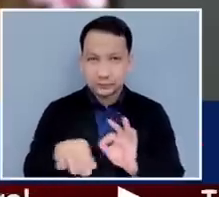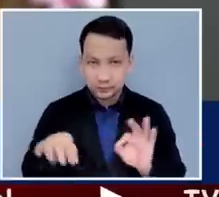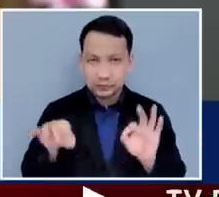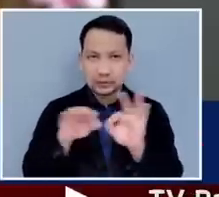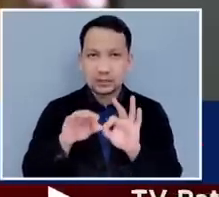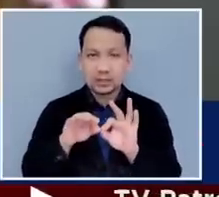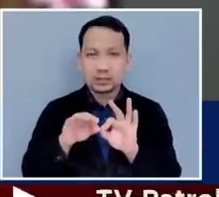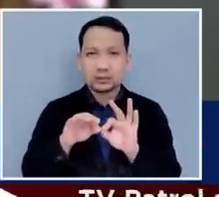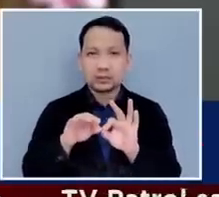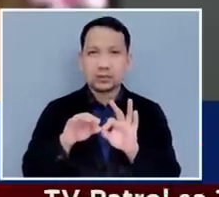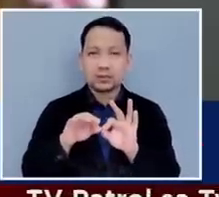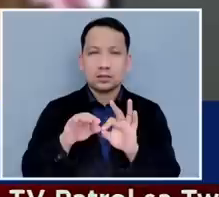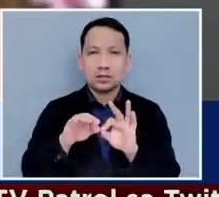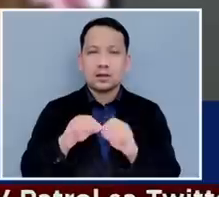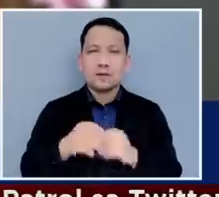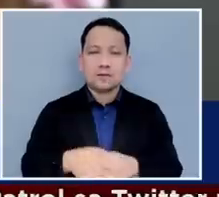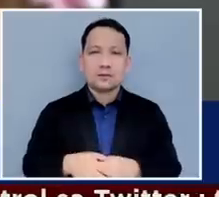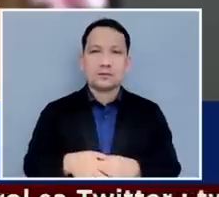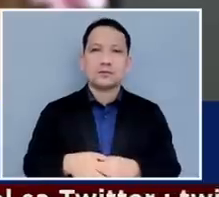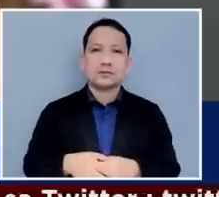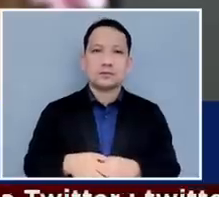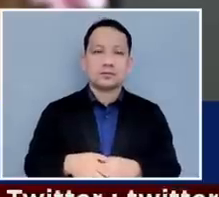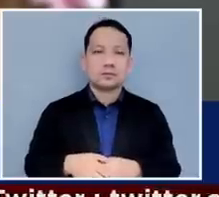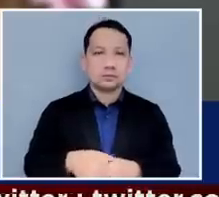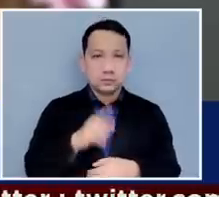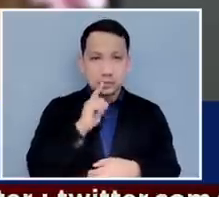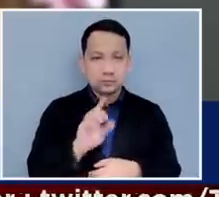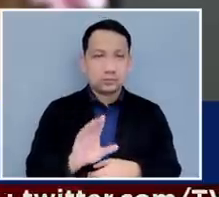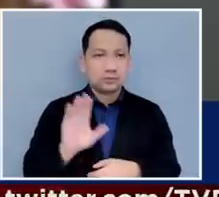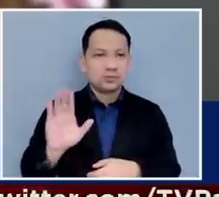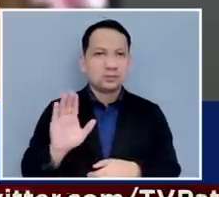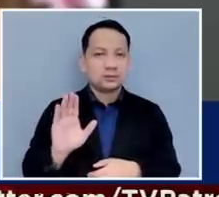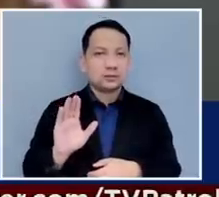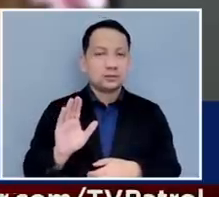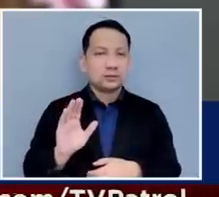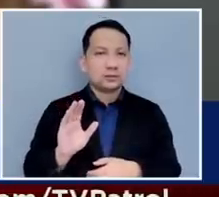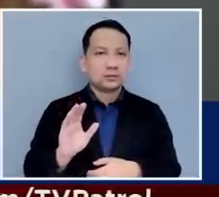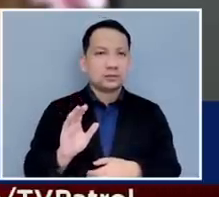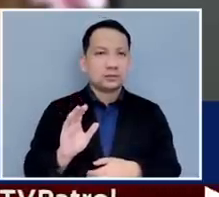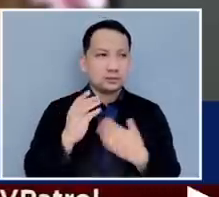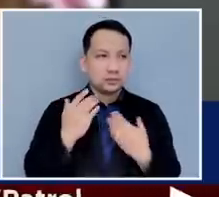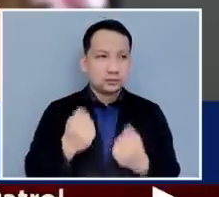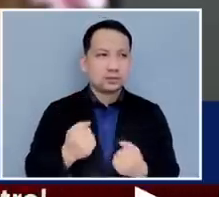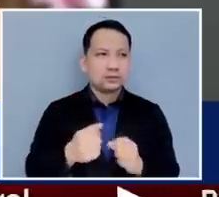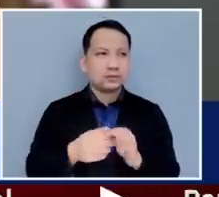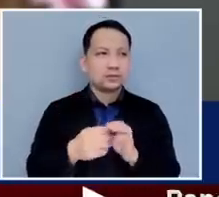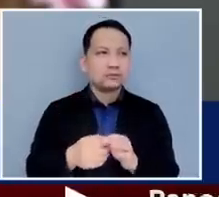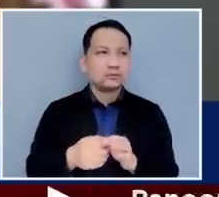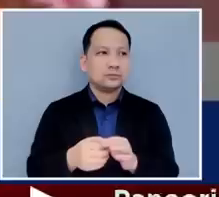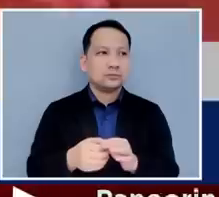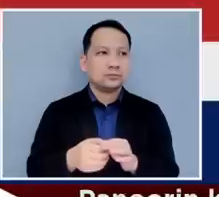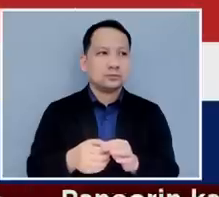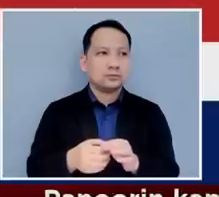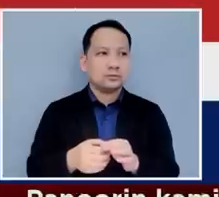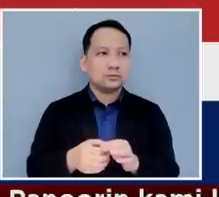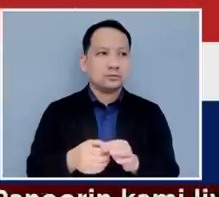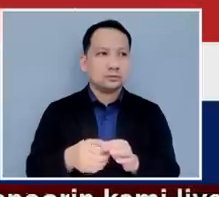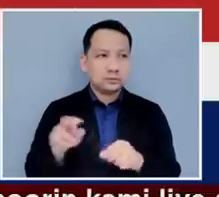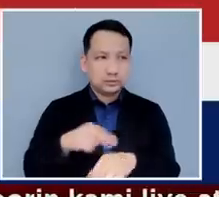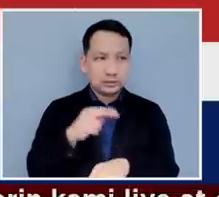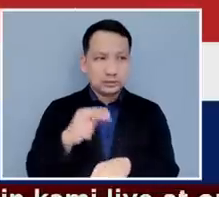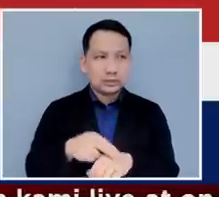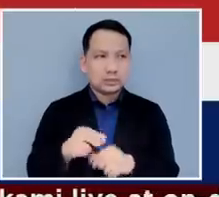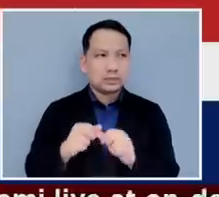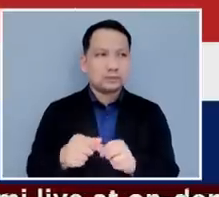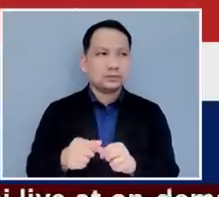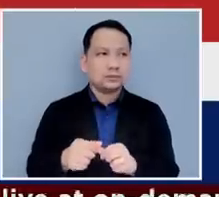significantly important in their own process of healing as well as the healing of a nation.